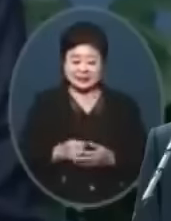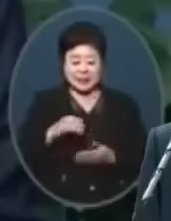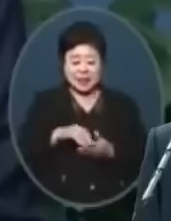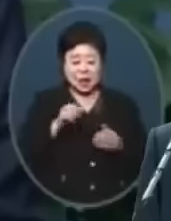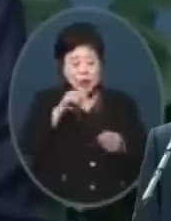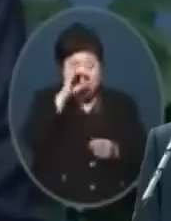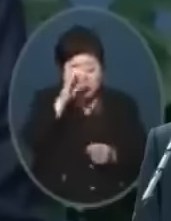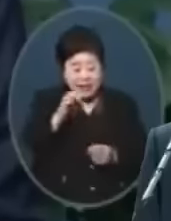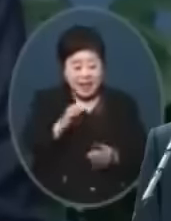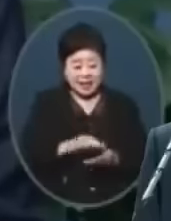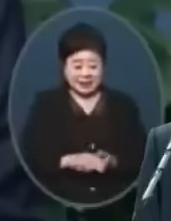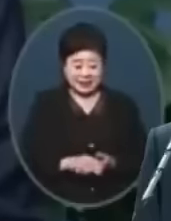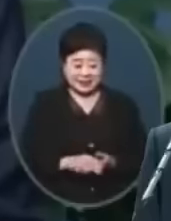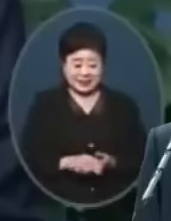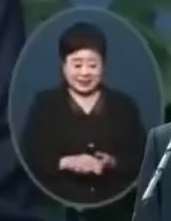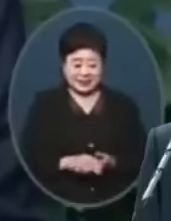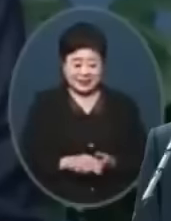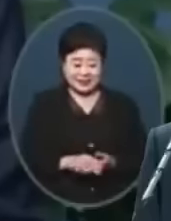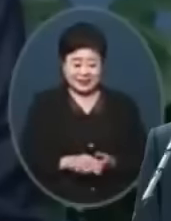야곱이 보니까